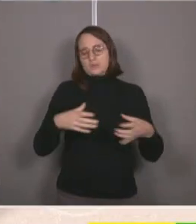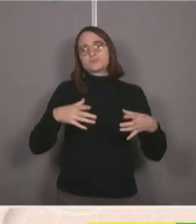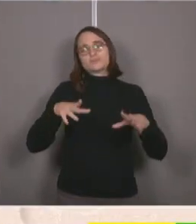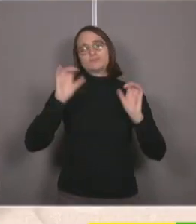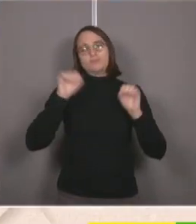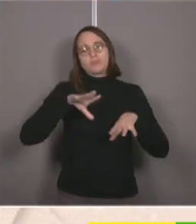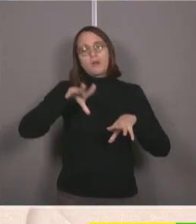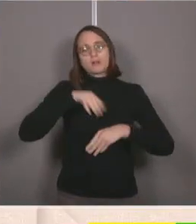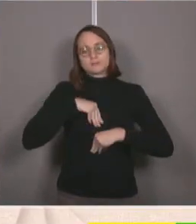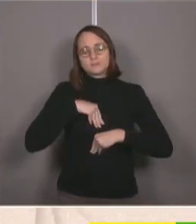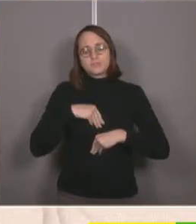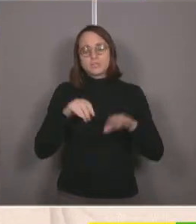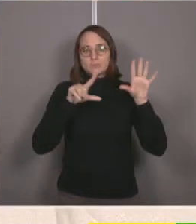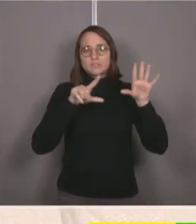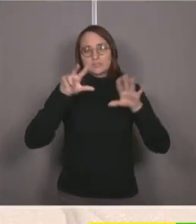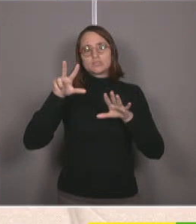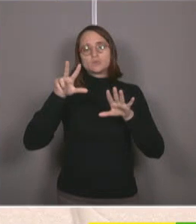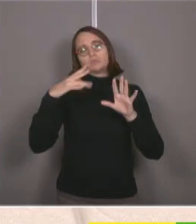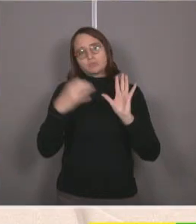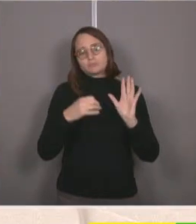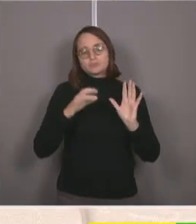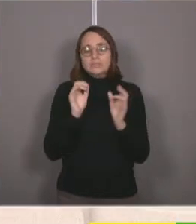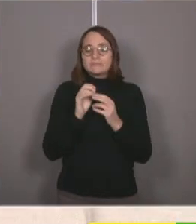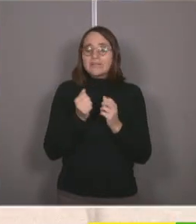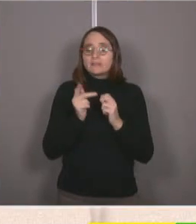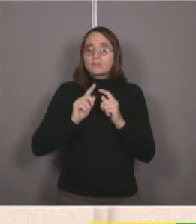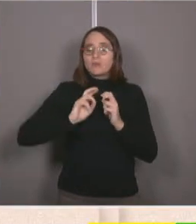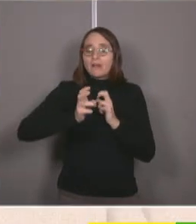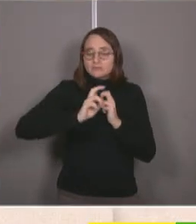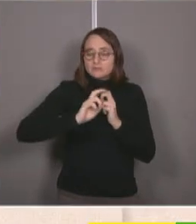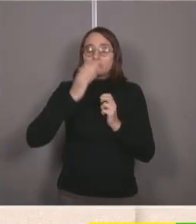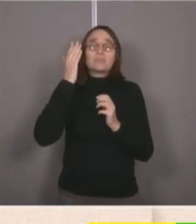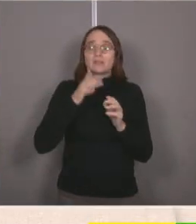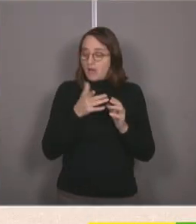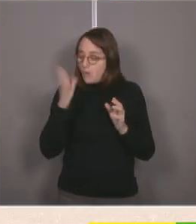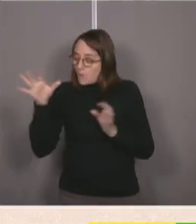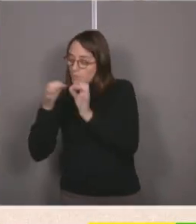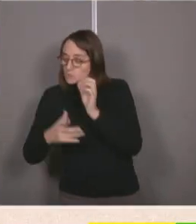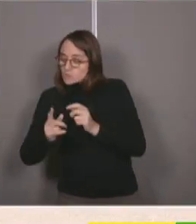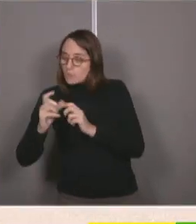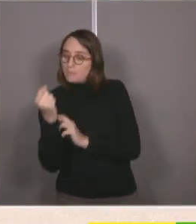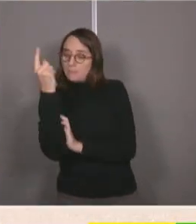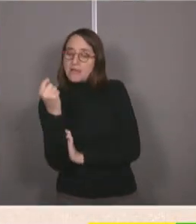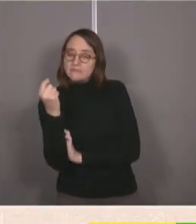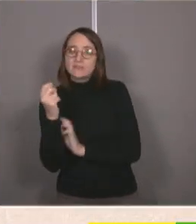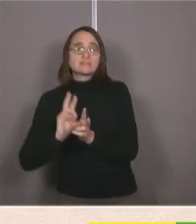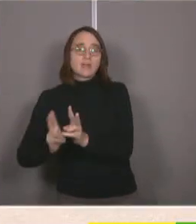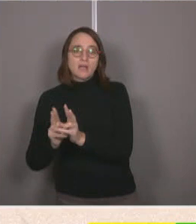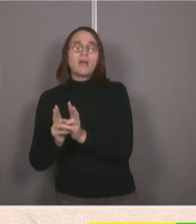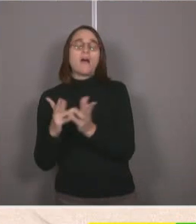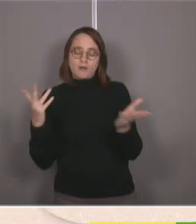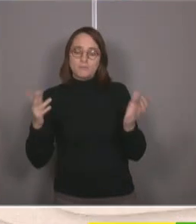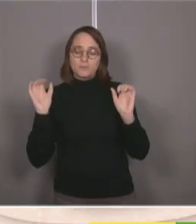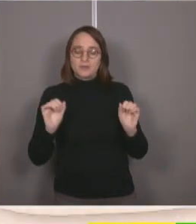majoritairement soutenue à 78%, interdire certains trajets en avion quand il existe une alternative plus rapide en train. Je ne ferai